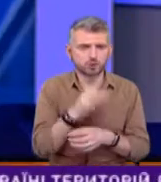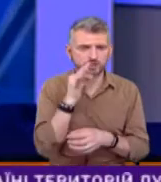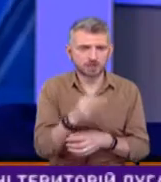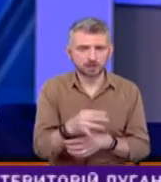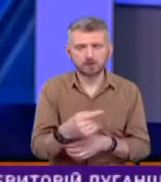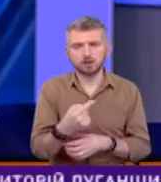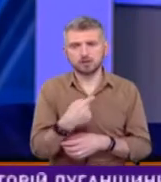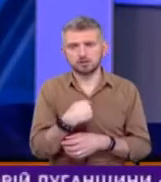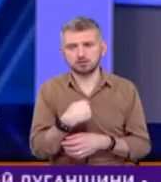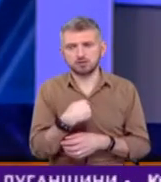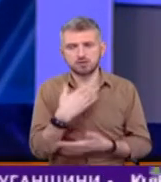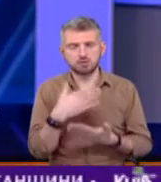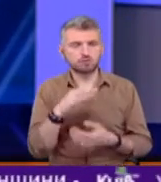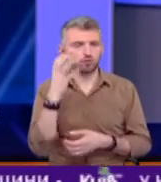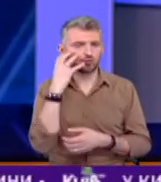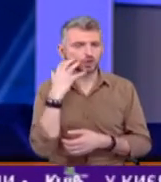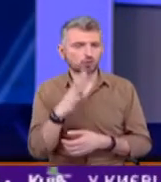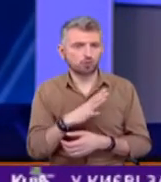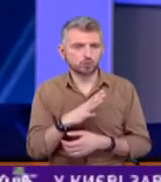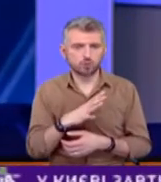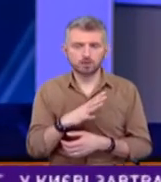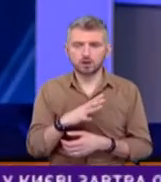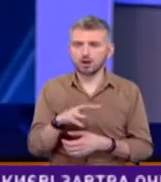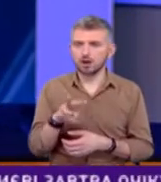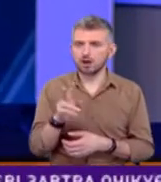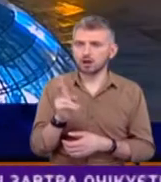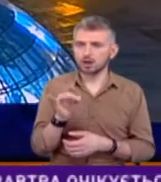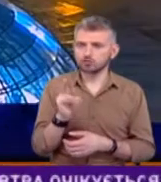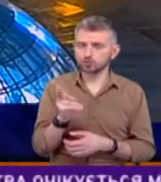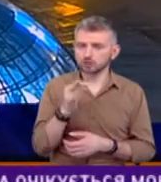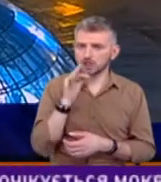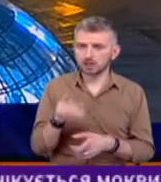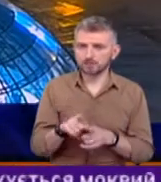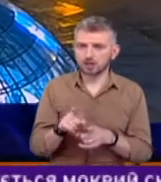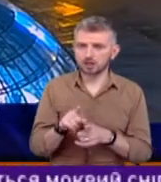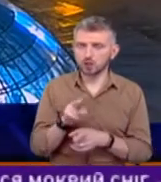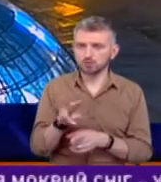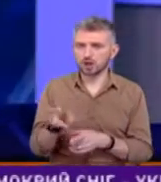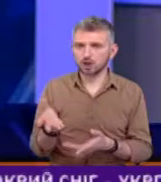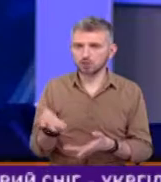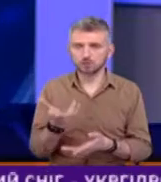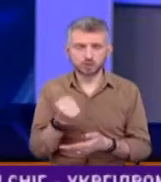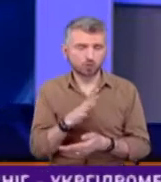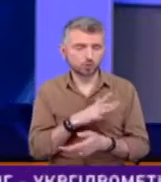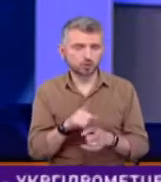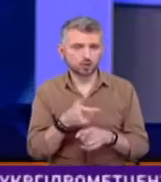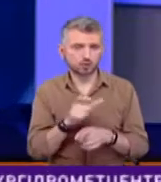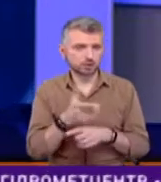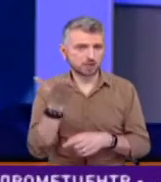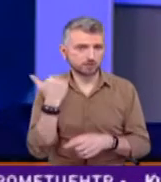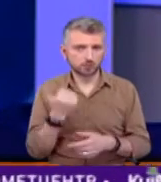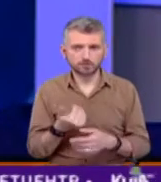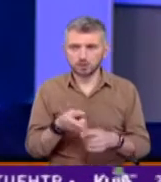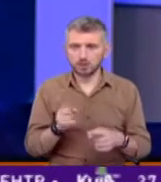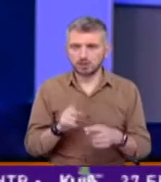Я, напевно, Ющенко був. Леонід Макарович так сказав. Да, було таке. Дуже-дуже давно.